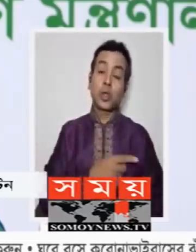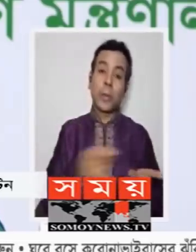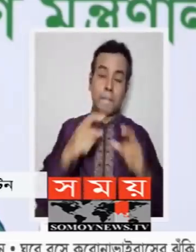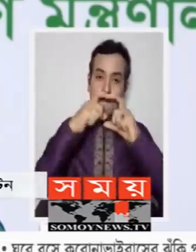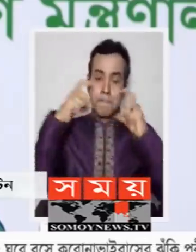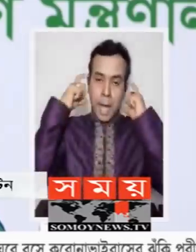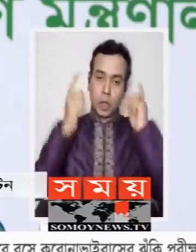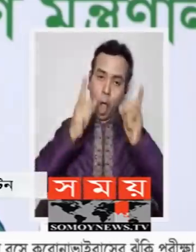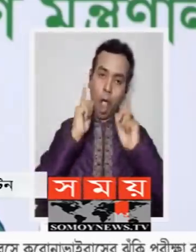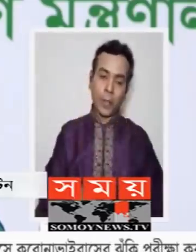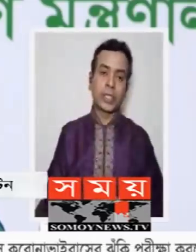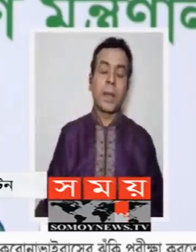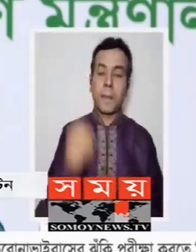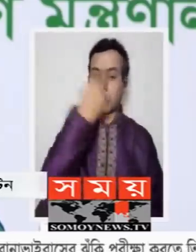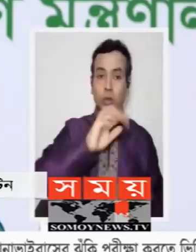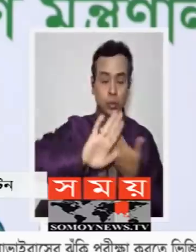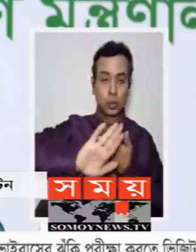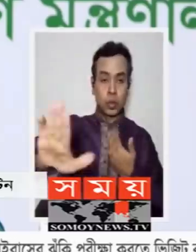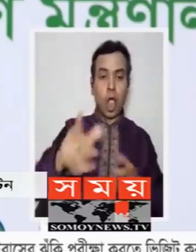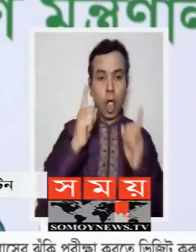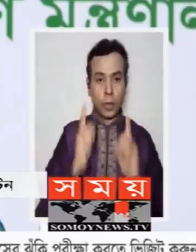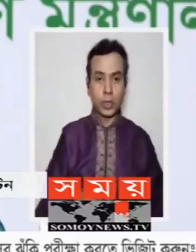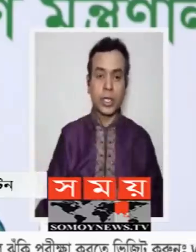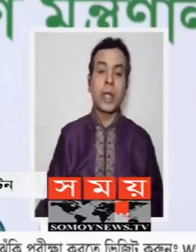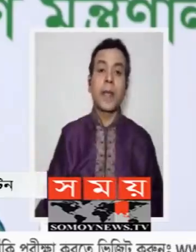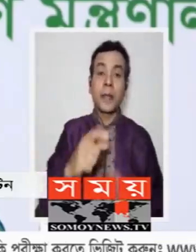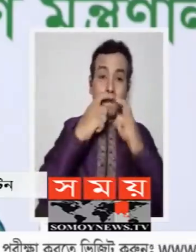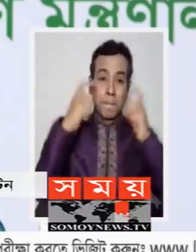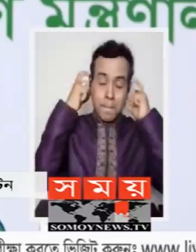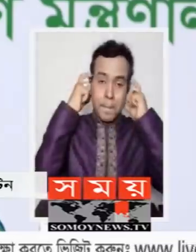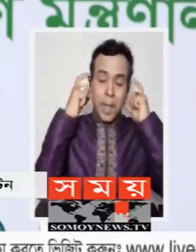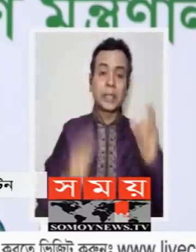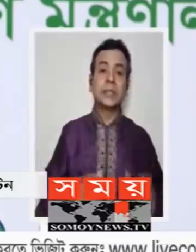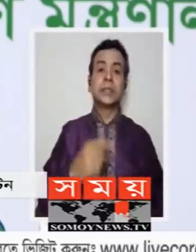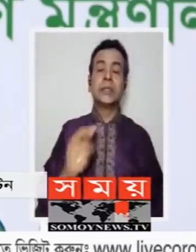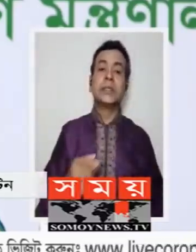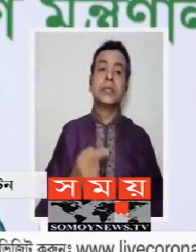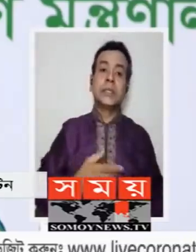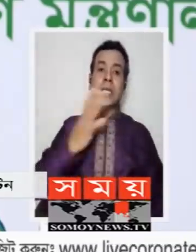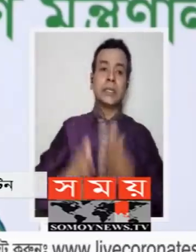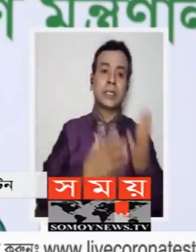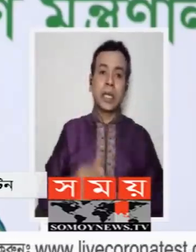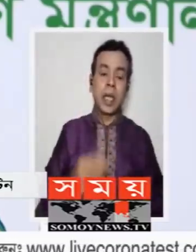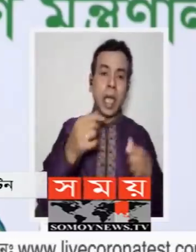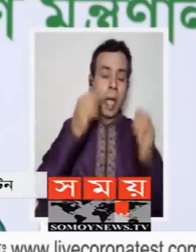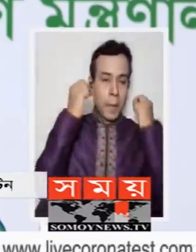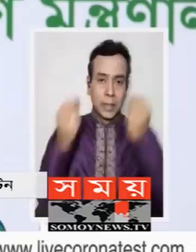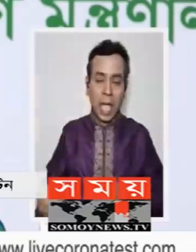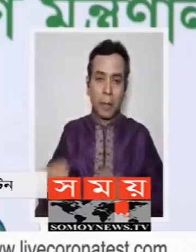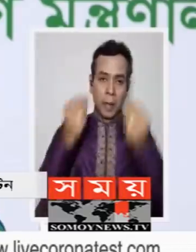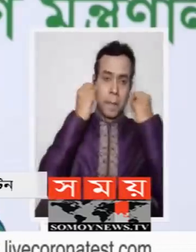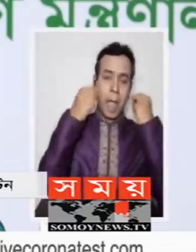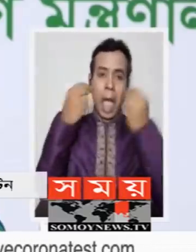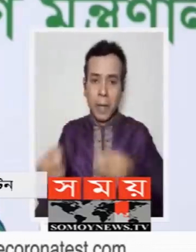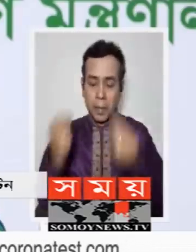শহর থেকে গ্রামে গিয়েছিলেন, আবার তারা গ্রাম থেকে শহরে ফিরবেন। প্রত্যেকেই মাস্ক ব্যবহার করবেন, মুখে মাস্ক ব্যবহার করবেন